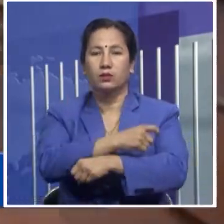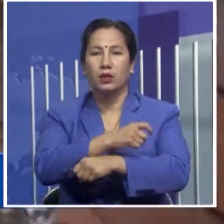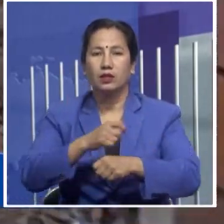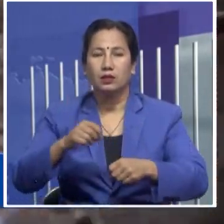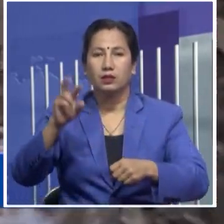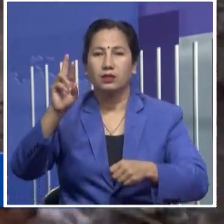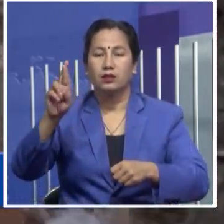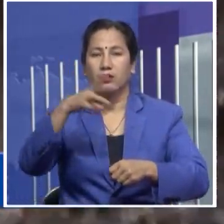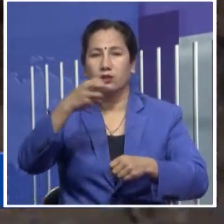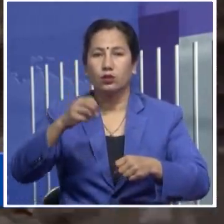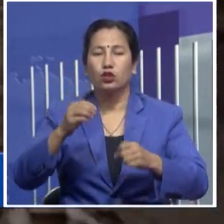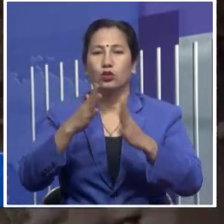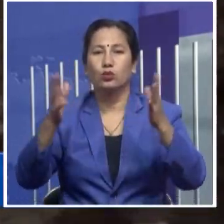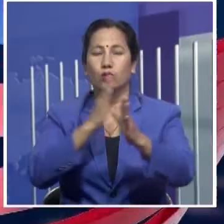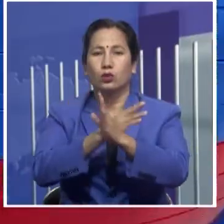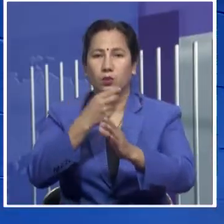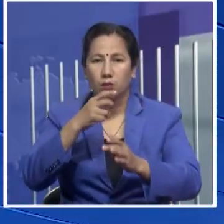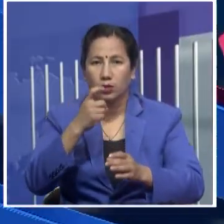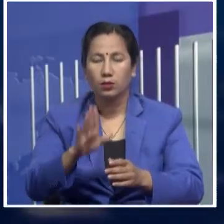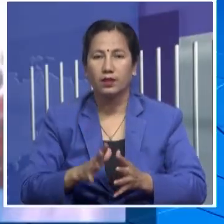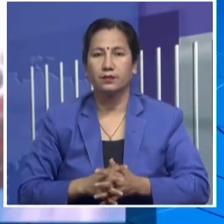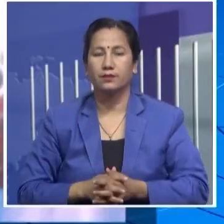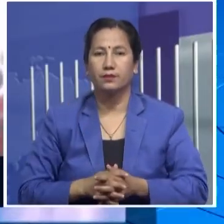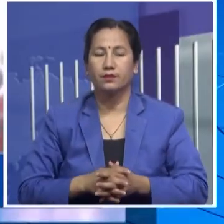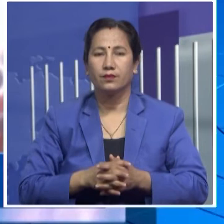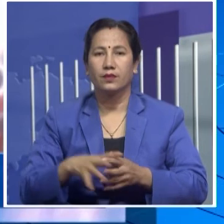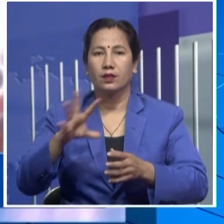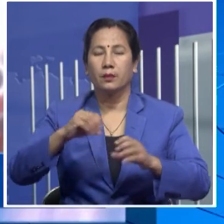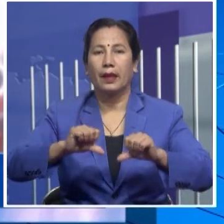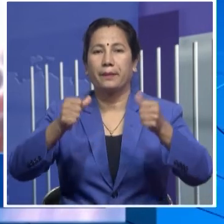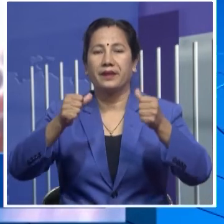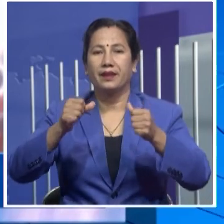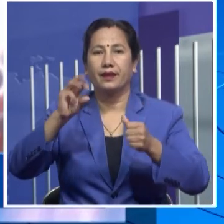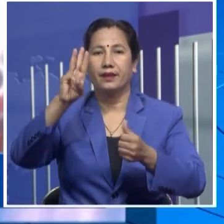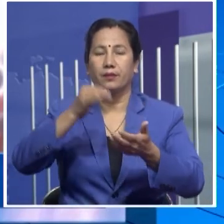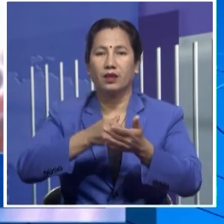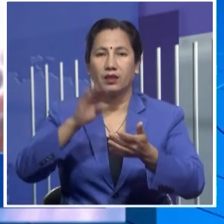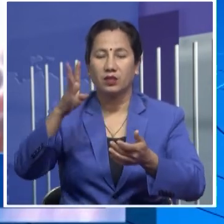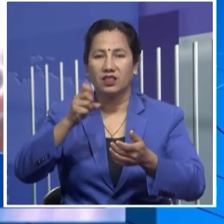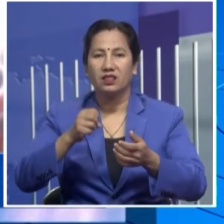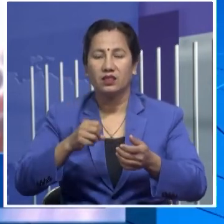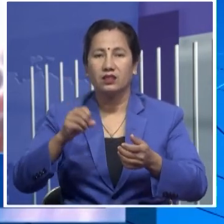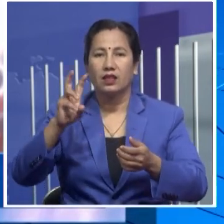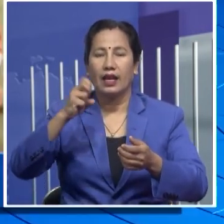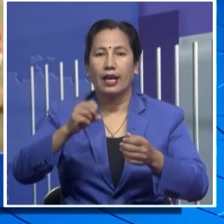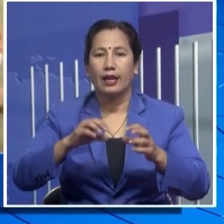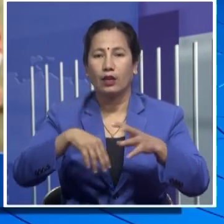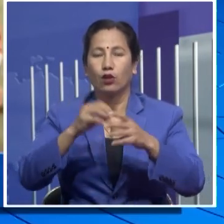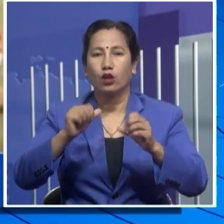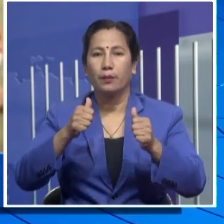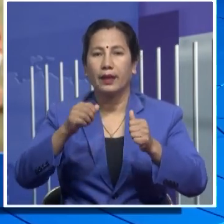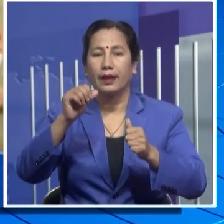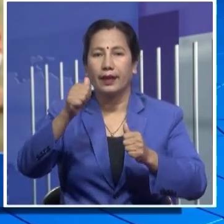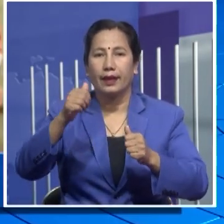सेनाबाट ठूलो जोखिम नभएको भनाई। र सर्वाधिक विजेता मनाङ मर्स्याङदी स्तब्ध, आहारारा गोल्ड कपको उपाधि